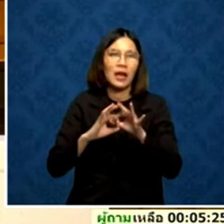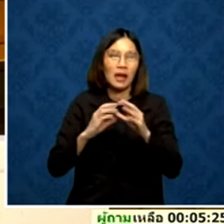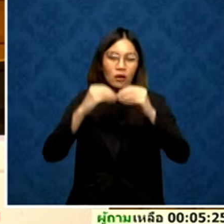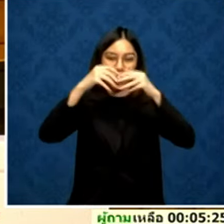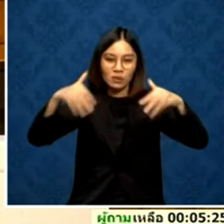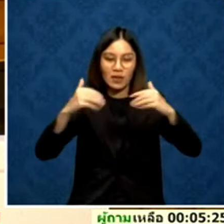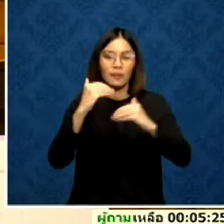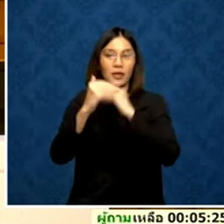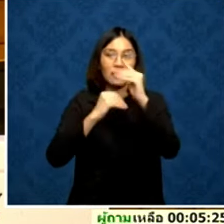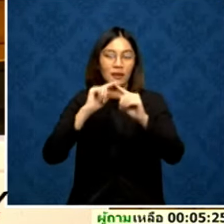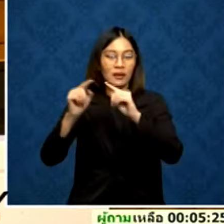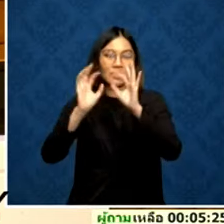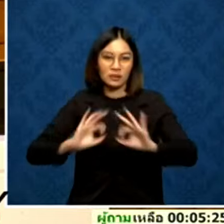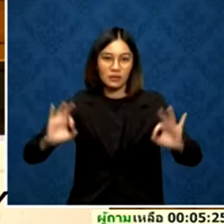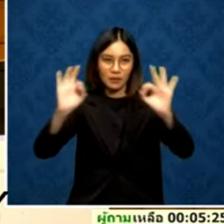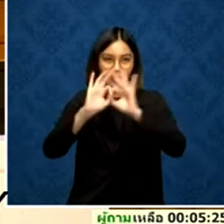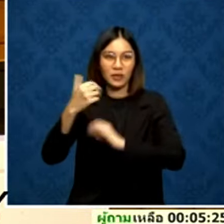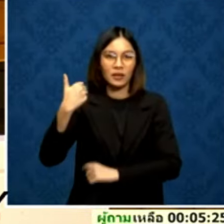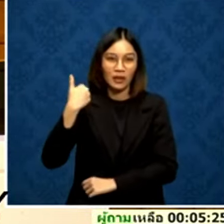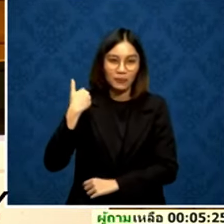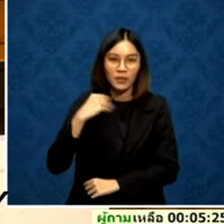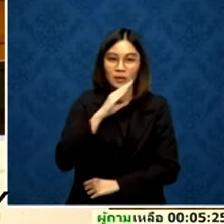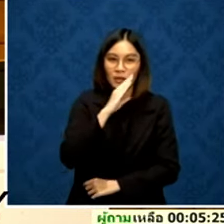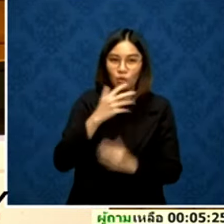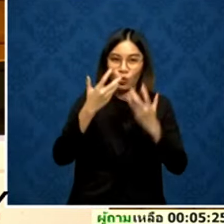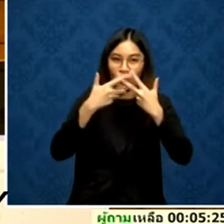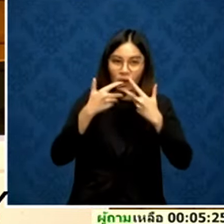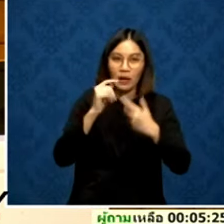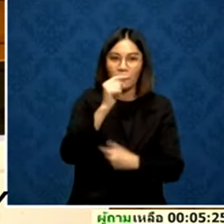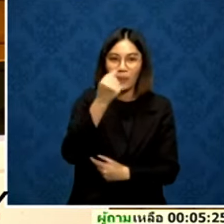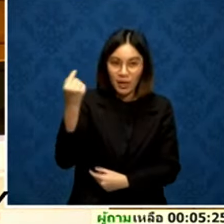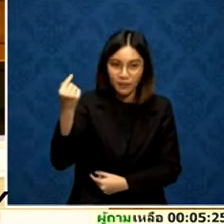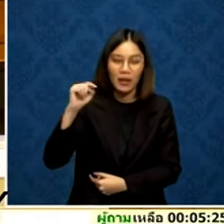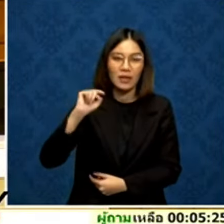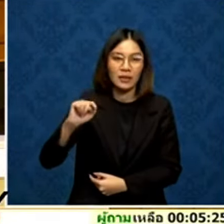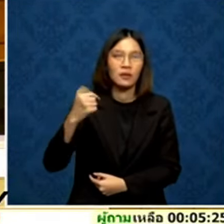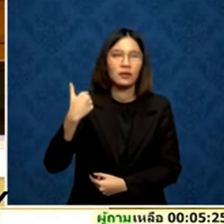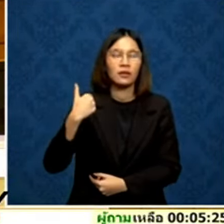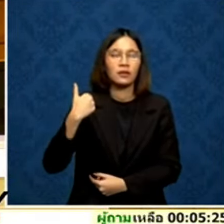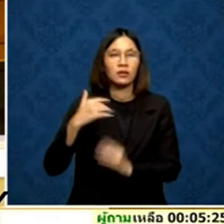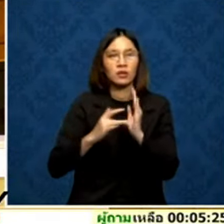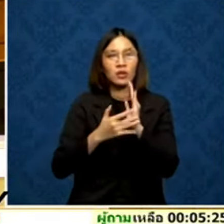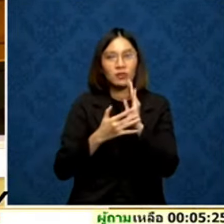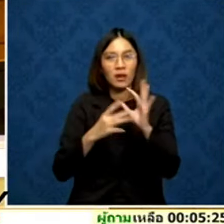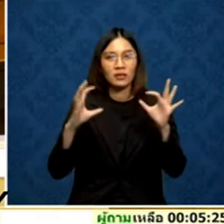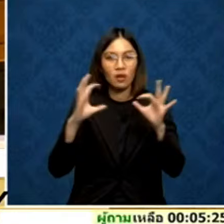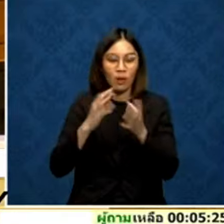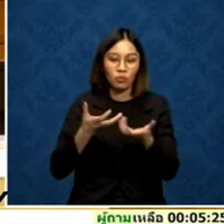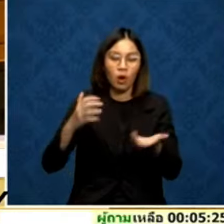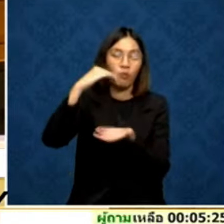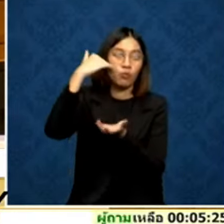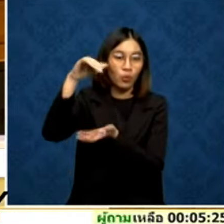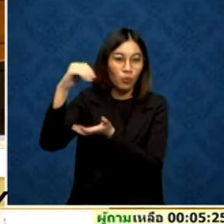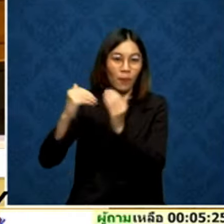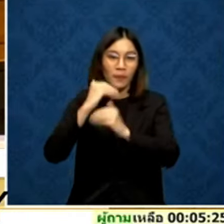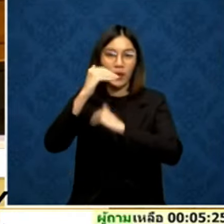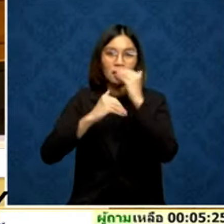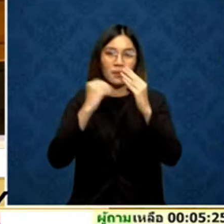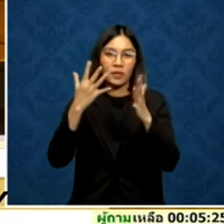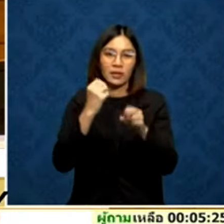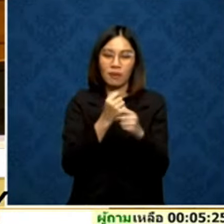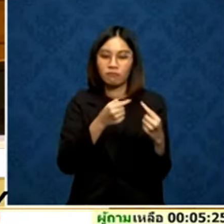ความสำคัญถ้าเราปรับโครงสร้างอุตสาหกรรมให้เป็นอุตสาหกรรม high profit แล้วก็การเรื่องโลจิสติกต่างๆไม่มีการพัฒนาไม่มีการทำอย่างต่